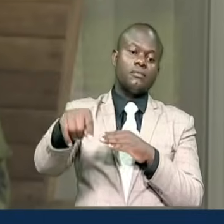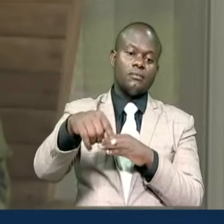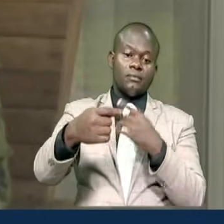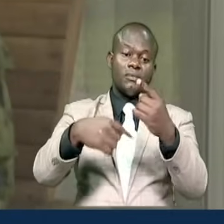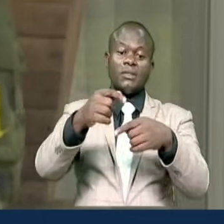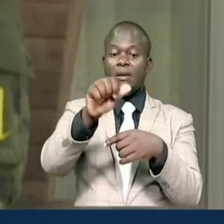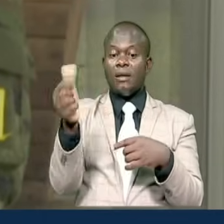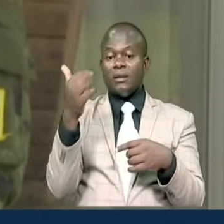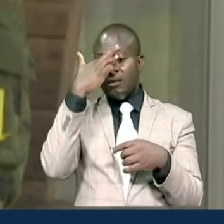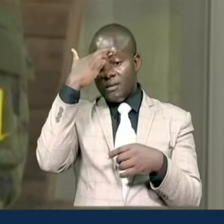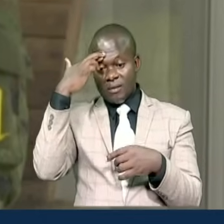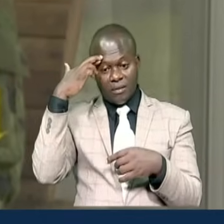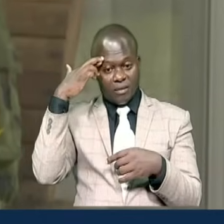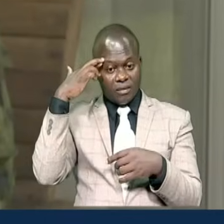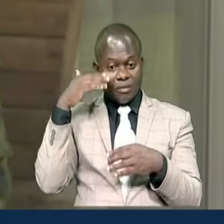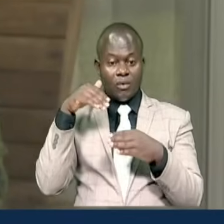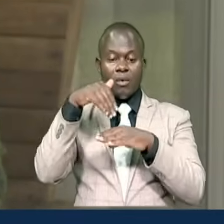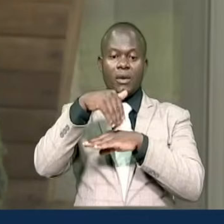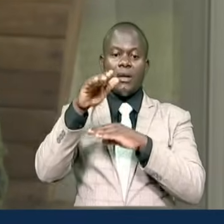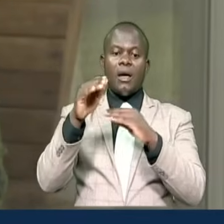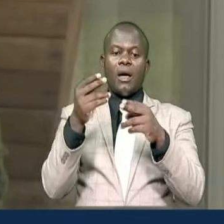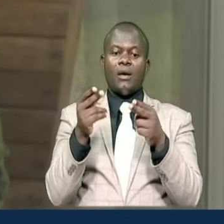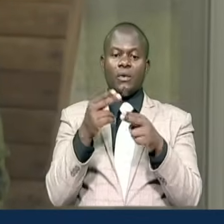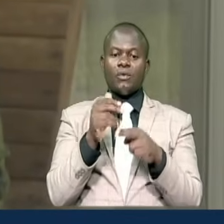nayo mpamvu twadiployinze ahitwa Ankwabe,